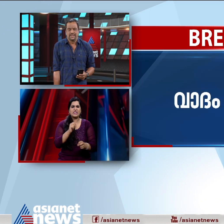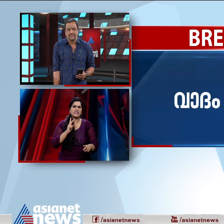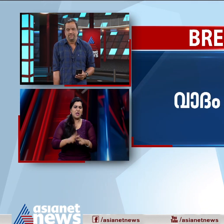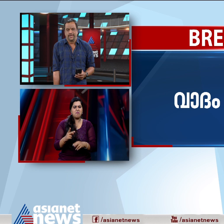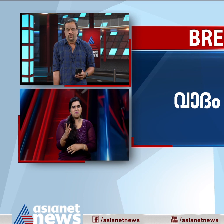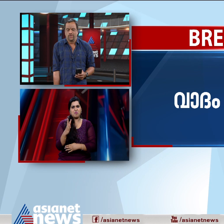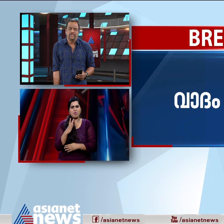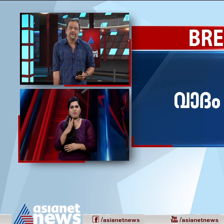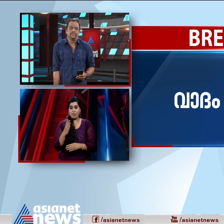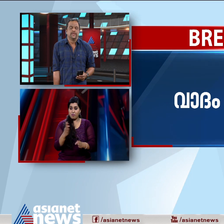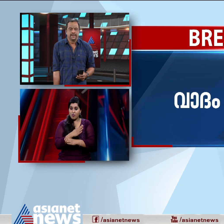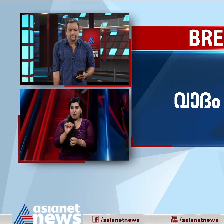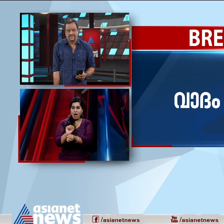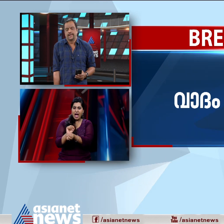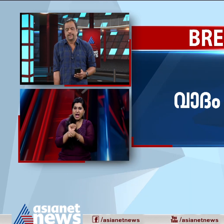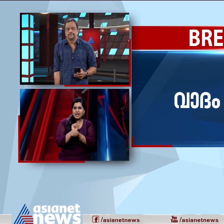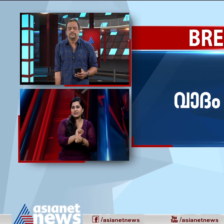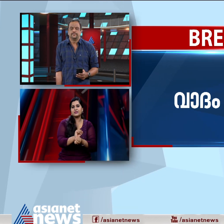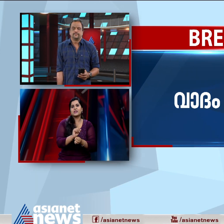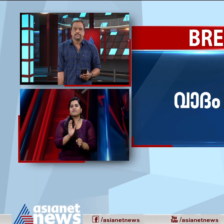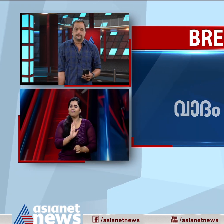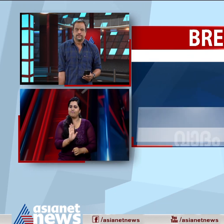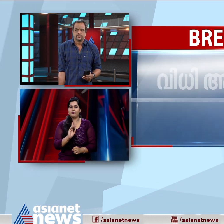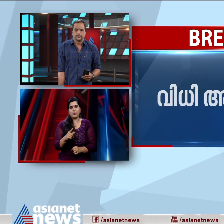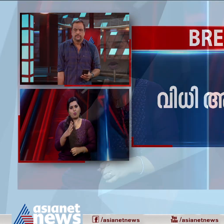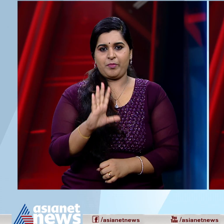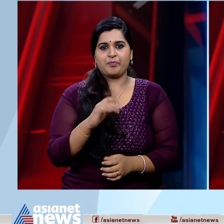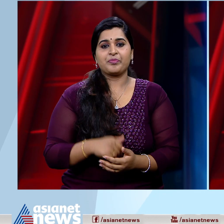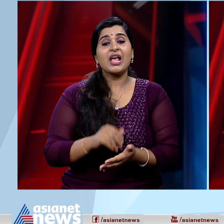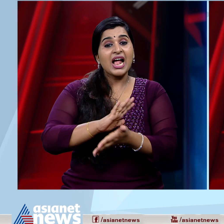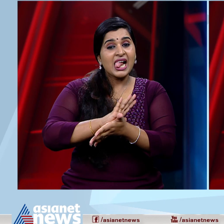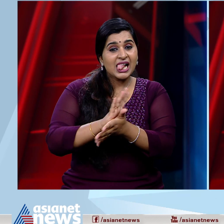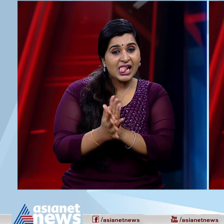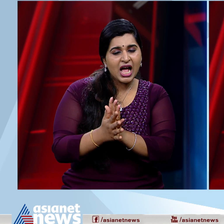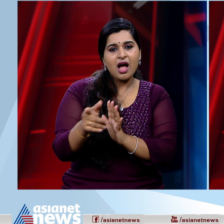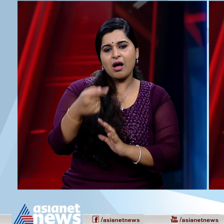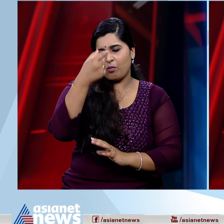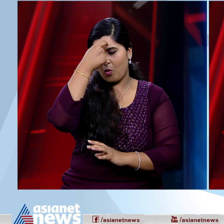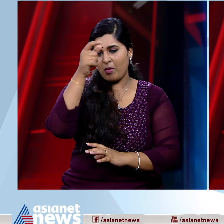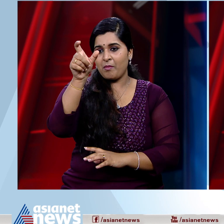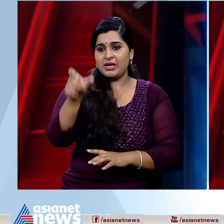ഉണ്ടാവാനുള്ള സാധ്യത വളരെ കുറവെന്ന് വേണം മനസ്സിലാക്കാം. ബലാത്സംഗ കേസിൽ എൽദോസ് കുന്നപ്പള്ളി